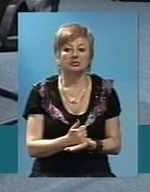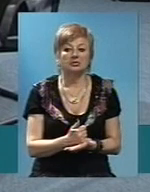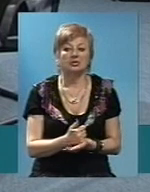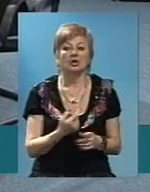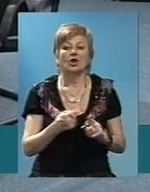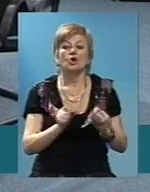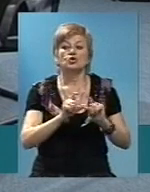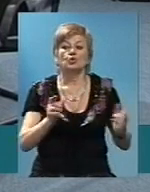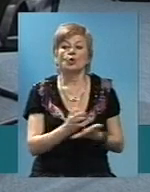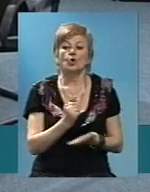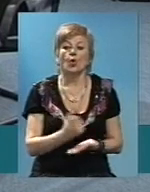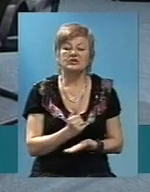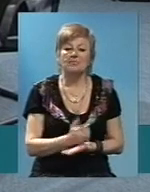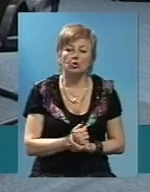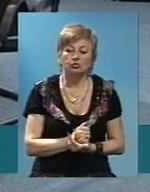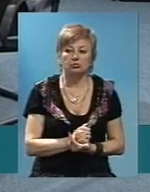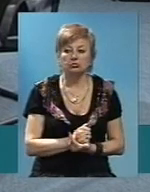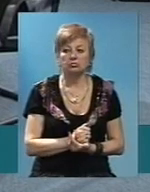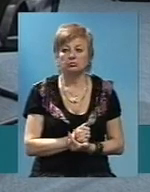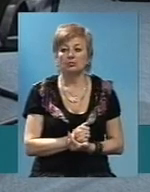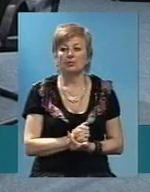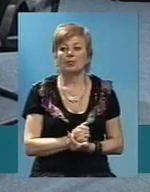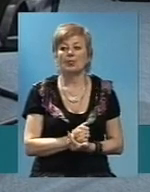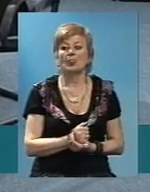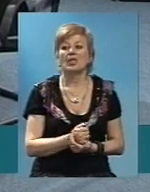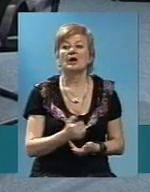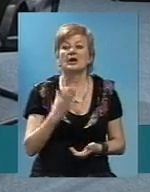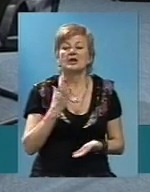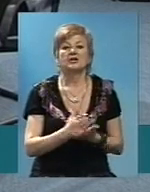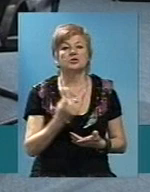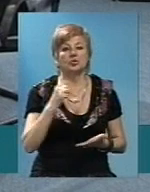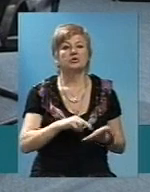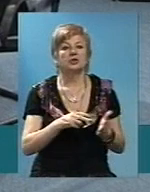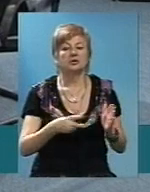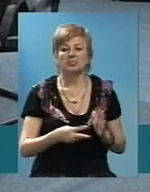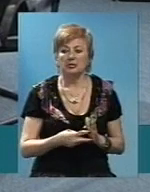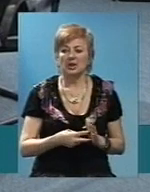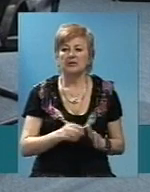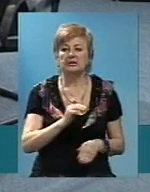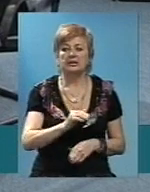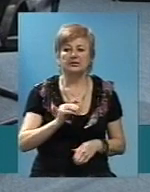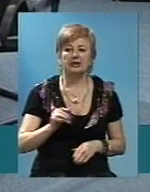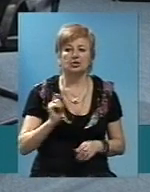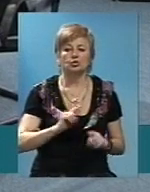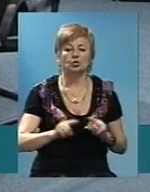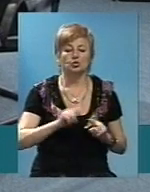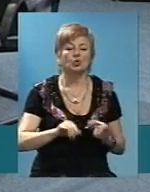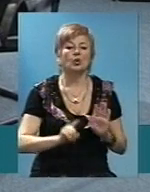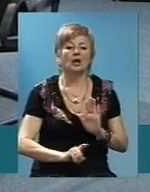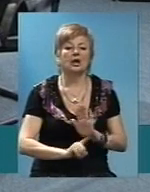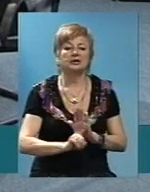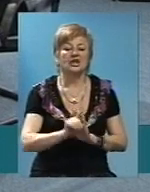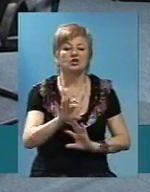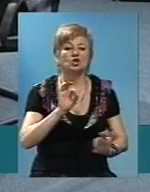наприклад, школа успіху фундації Кличко. Ще є один класний проект «Агенти змін діти», який, до речі, незабаром буде розпочинати